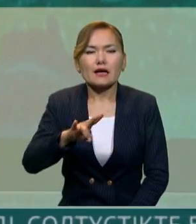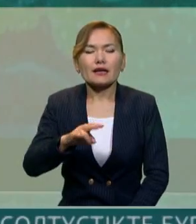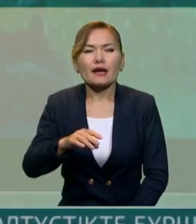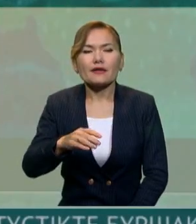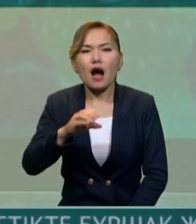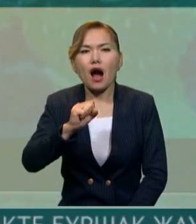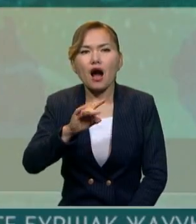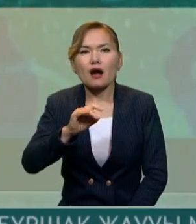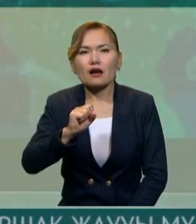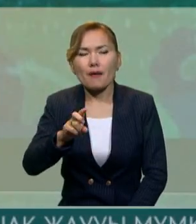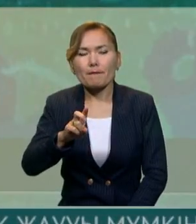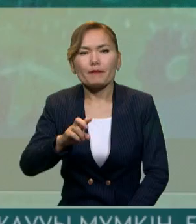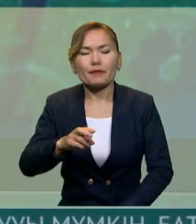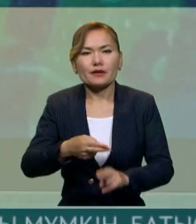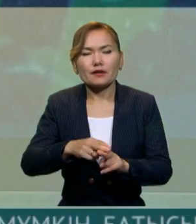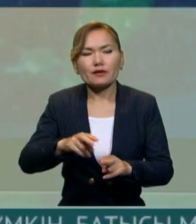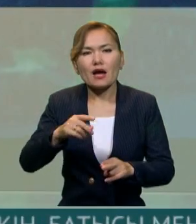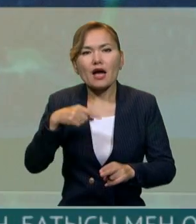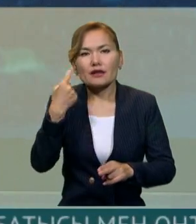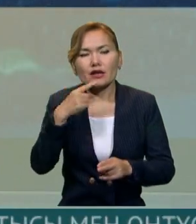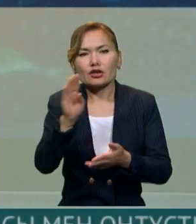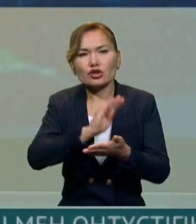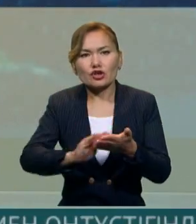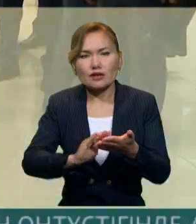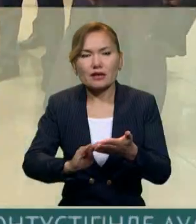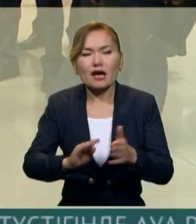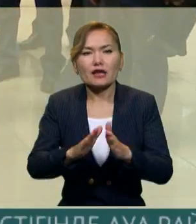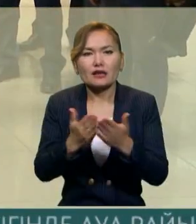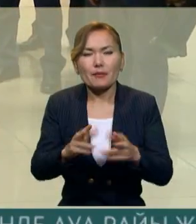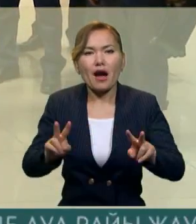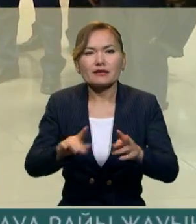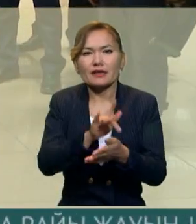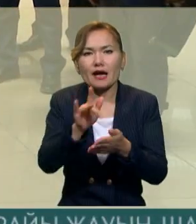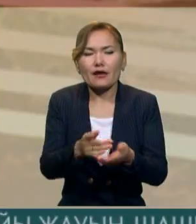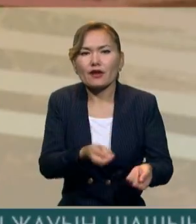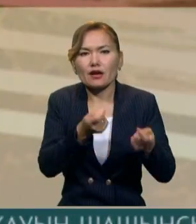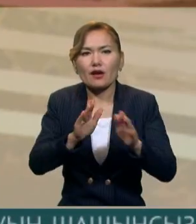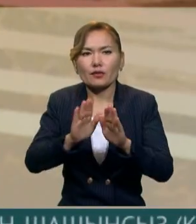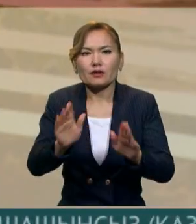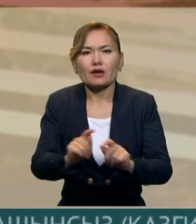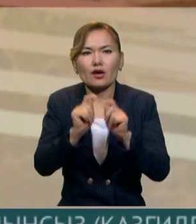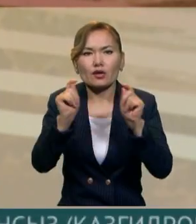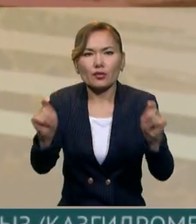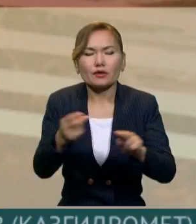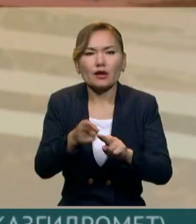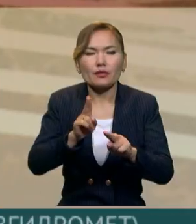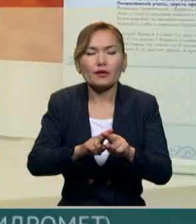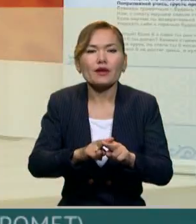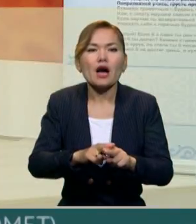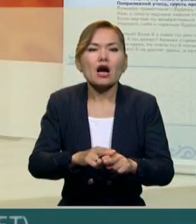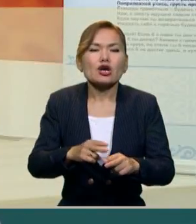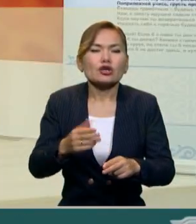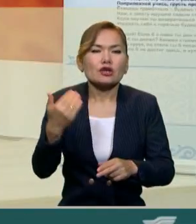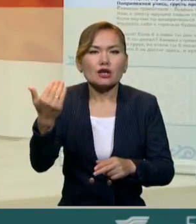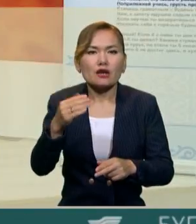жазылған Шариғатул Ислам кітабының түп нұсқасы Астанаға келінді. Ыбырай Алтынсарин ұлы педагог, ағартушы атты. Көрмеге